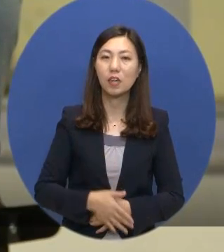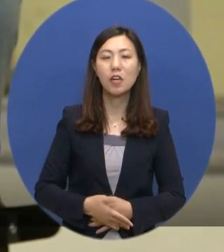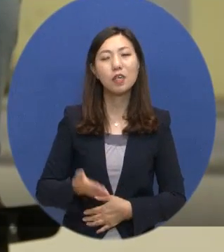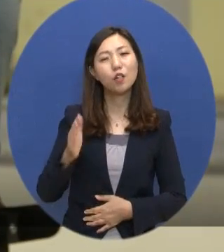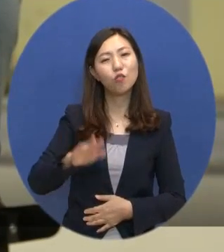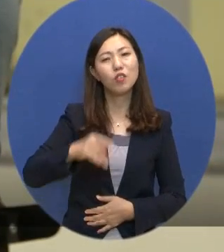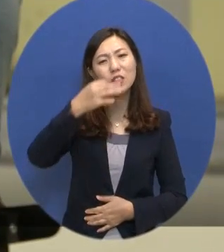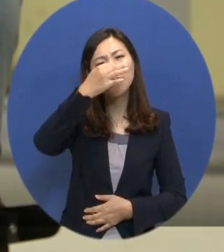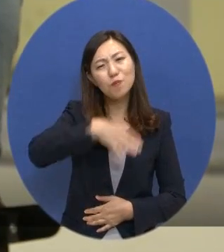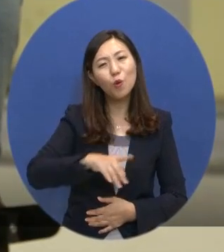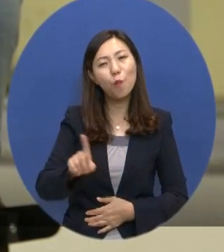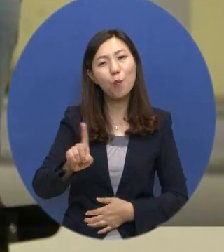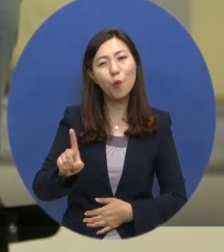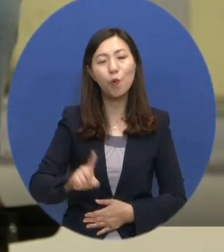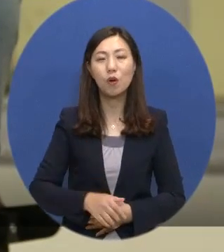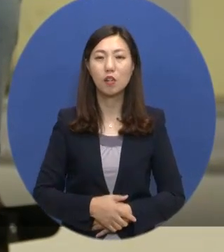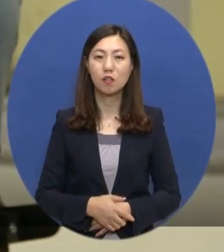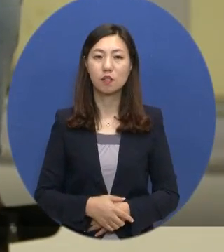되는 거는 뭐